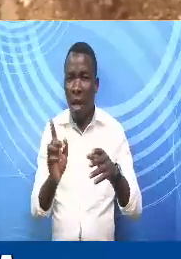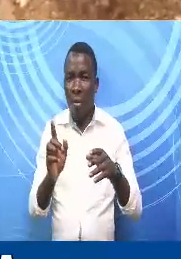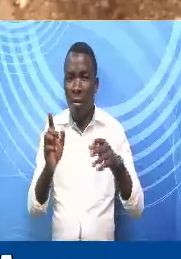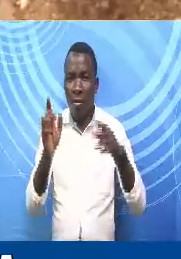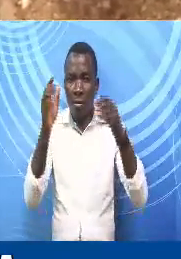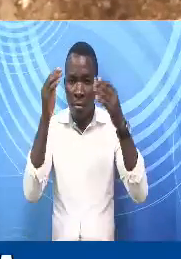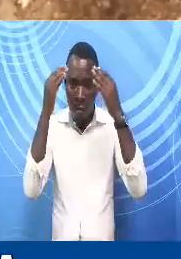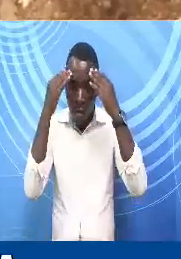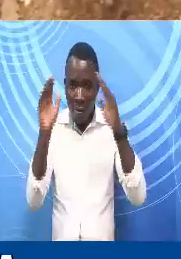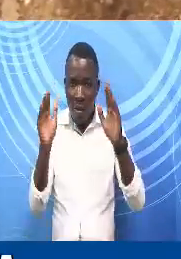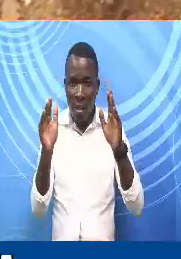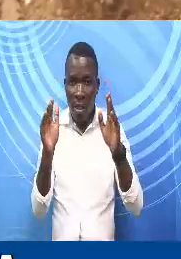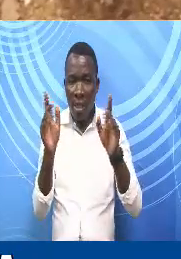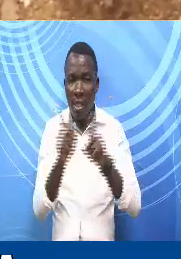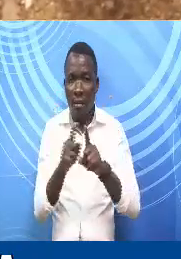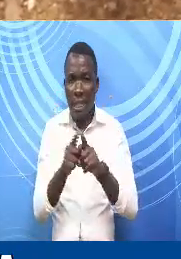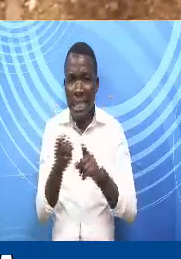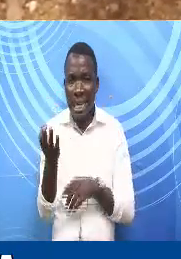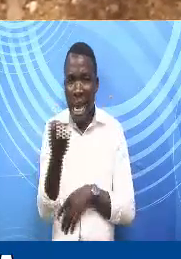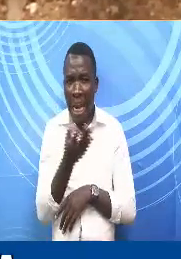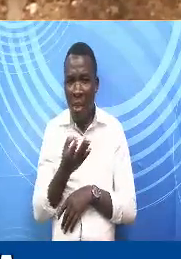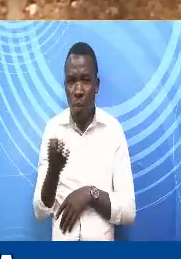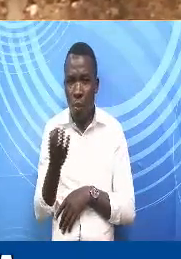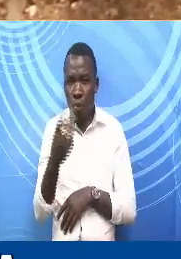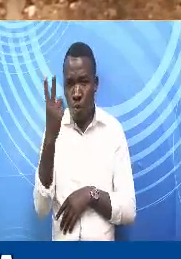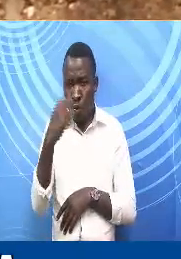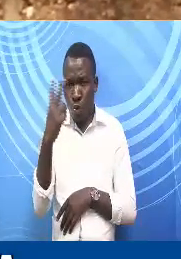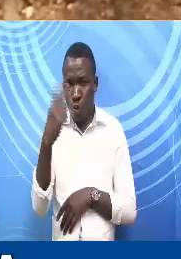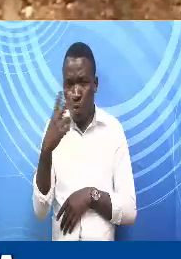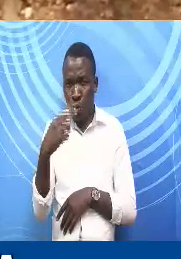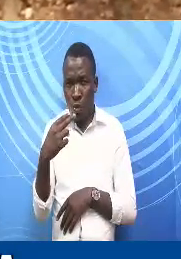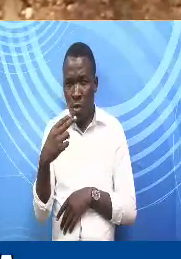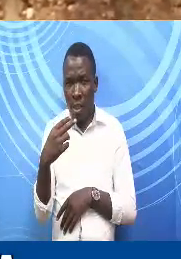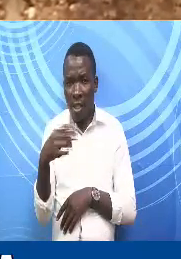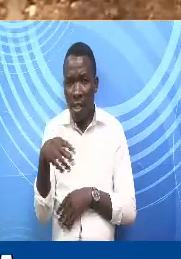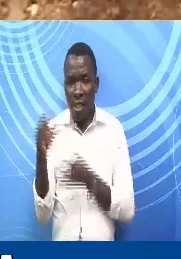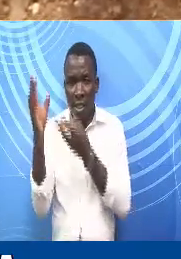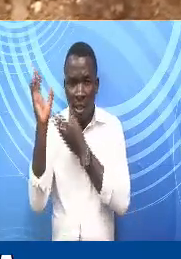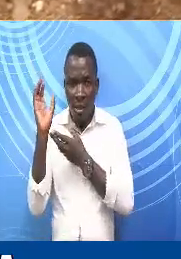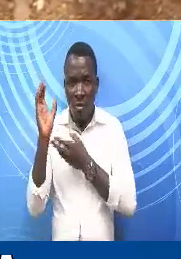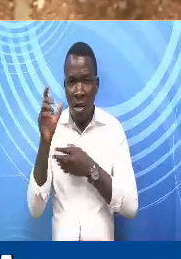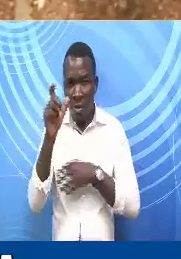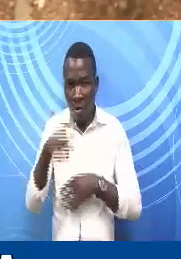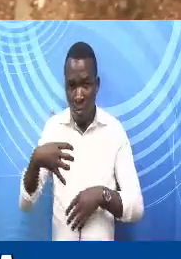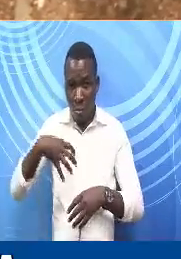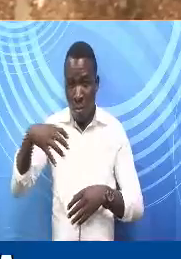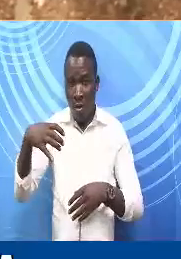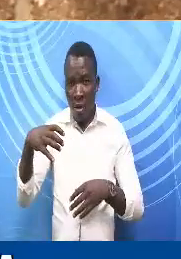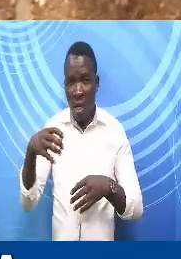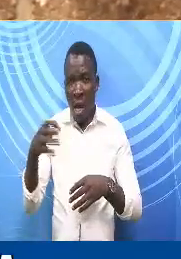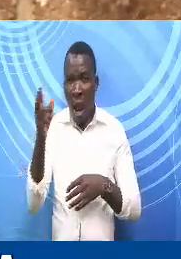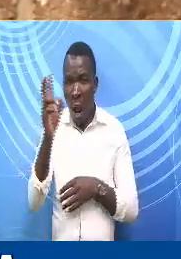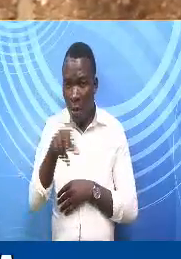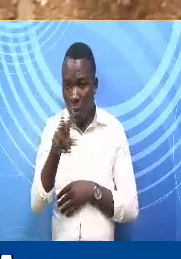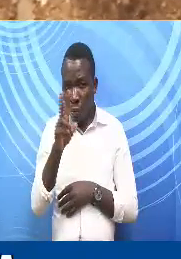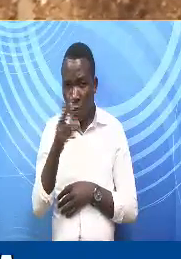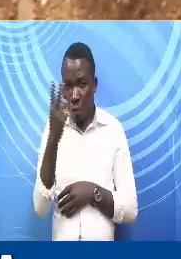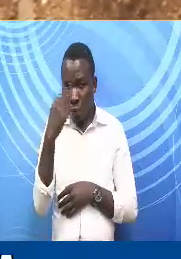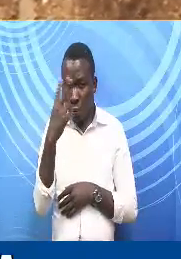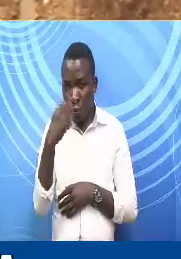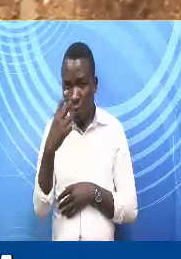njye mbona ari nk'agasuzuguro yitwaje icyo ari cyo njye niko mbibona mbona ko yaba yitwaje icyo ari cyo agasuzugura abaturanyi kandi